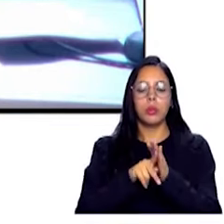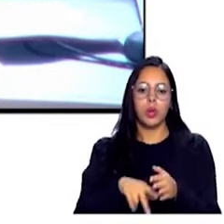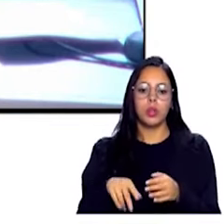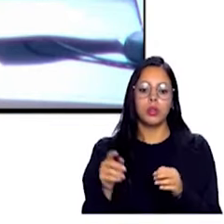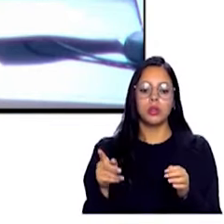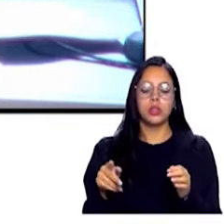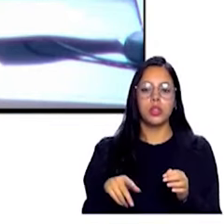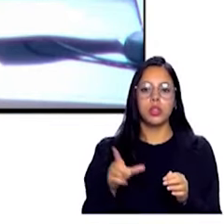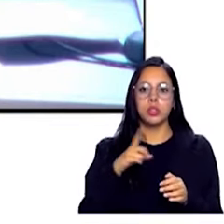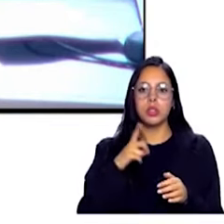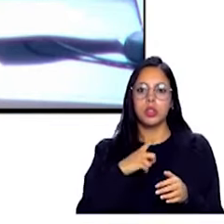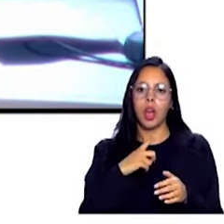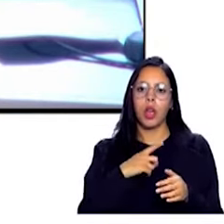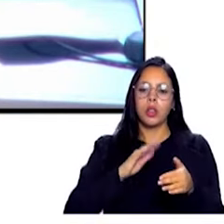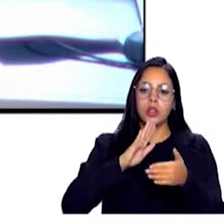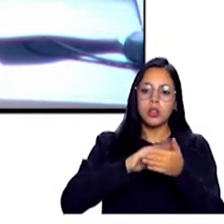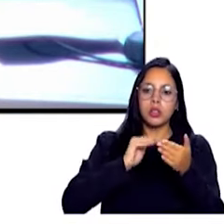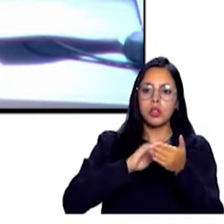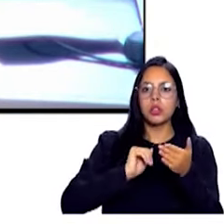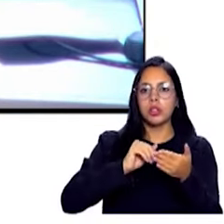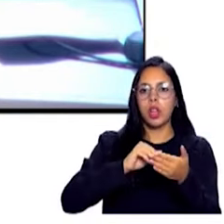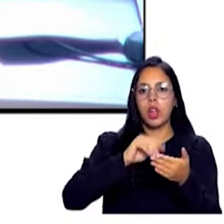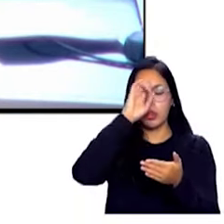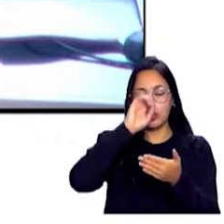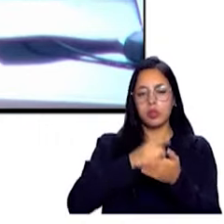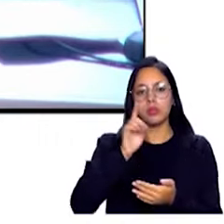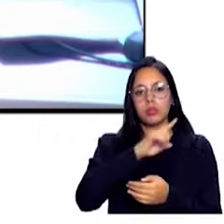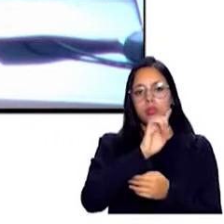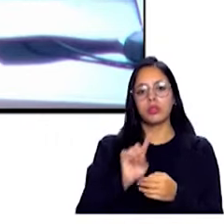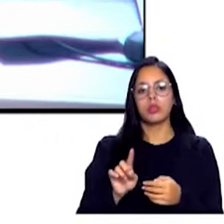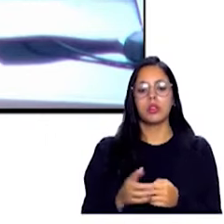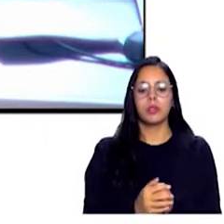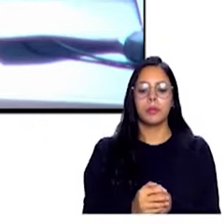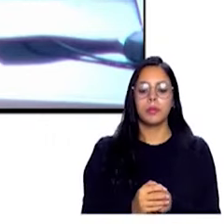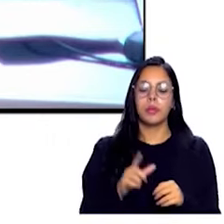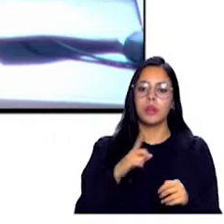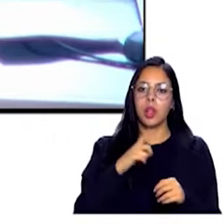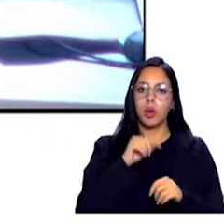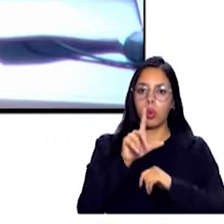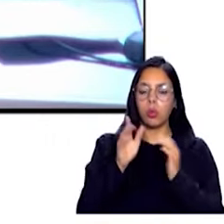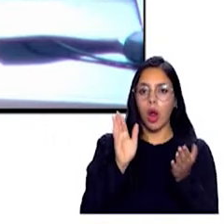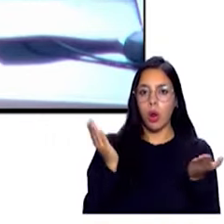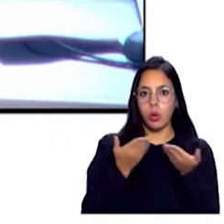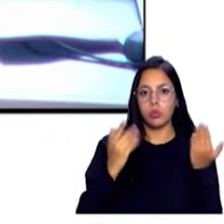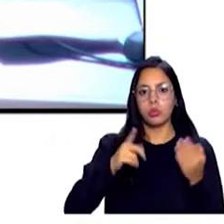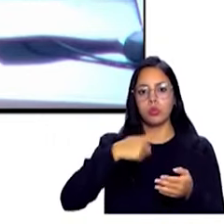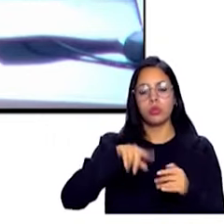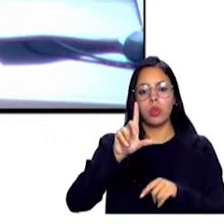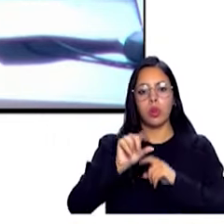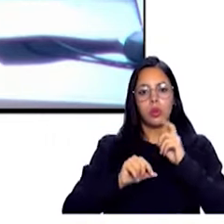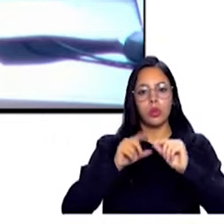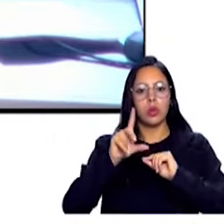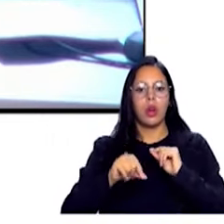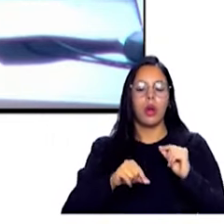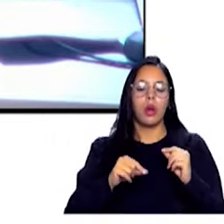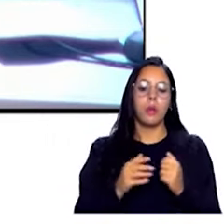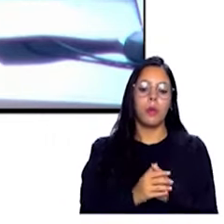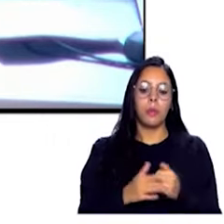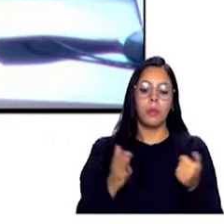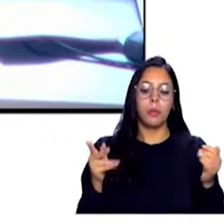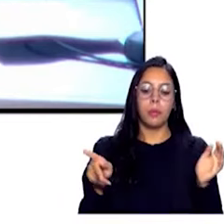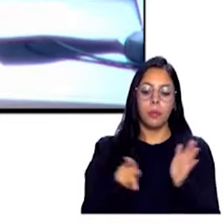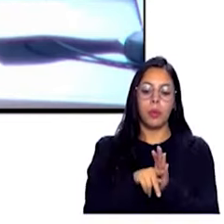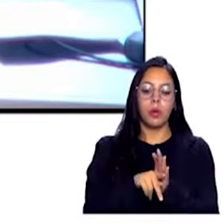a d'abord un Premier filtrage qui existe ET qui fonctionne TRS bien ET Sans doute François en parlera c'est un filtrage qui tient à